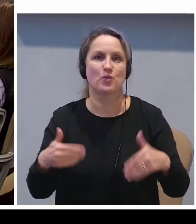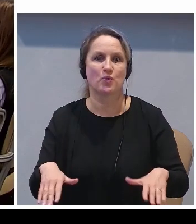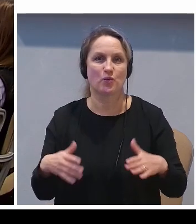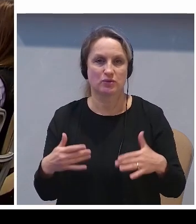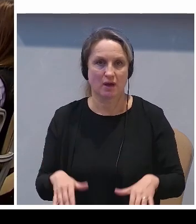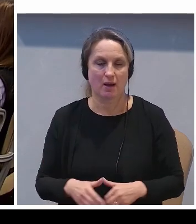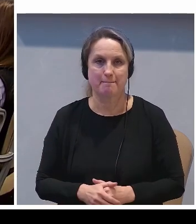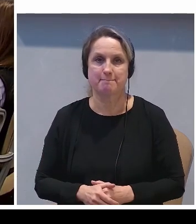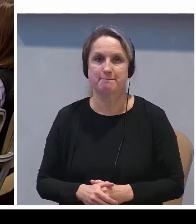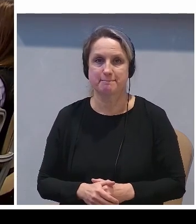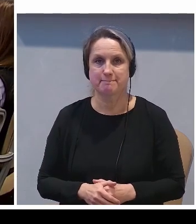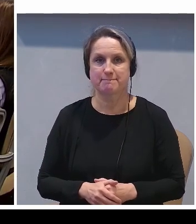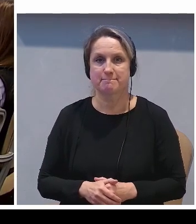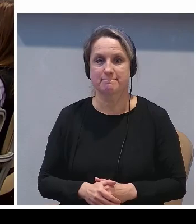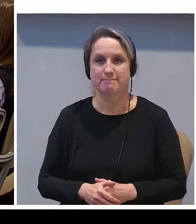Kuid